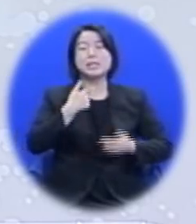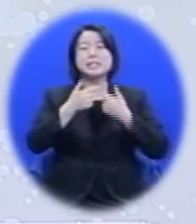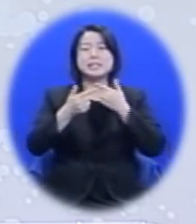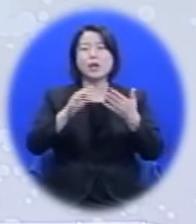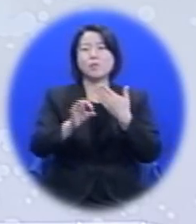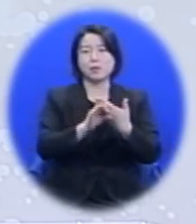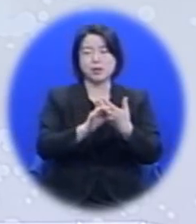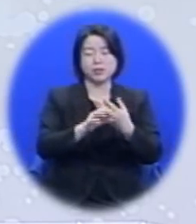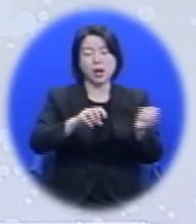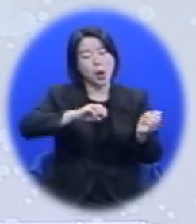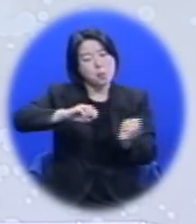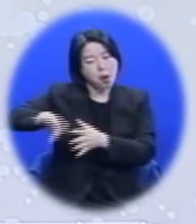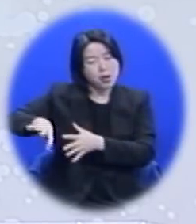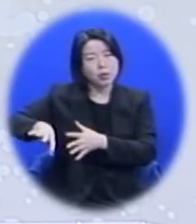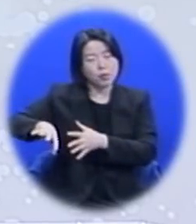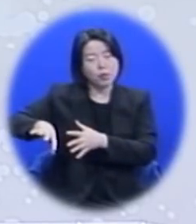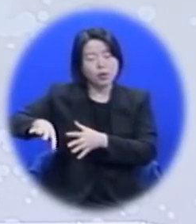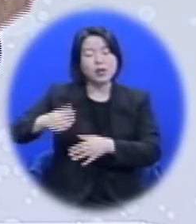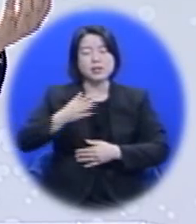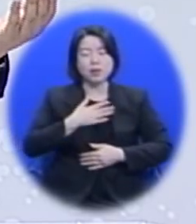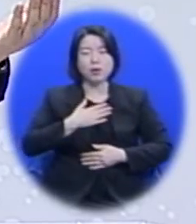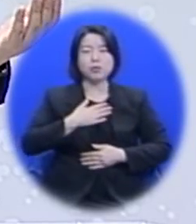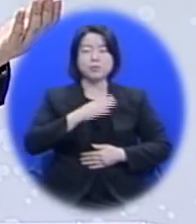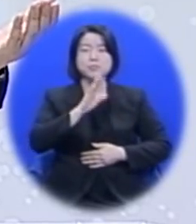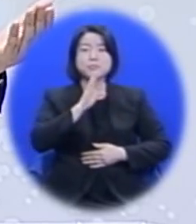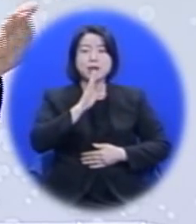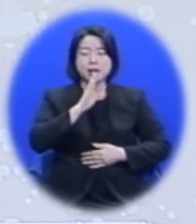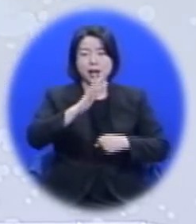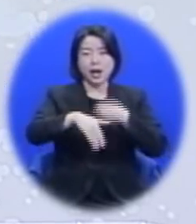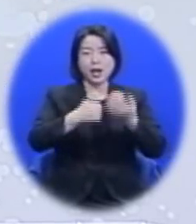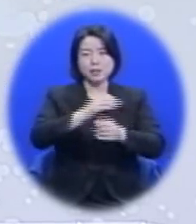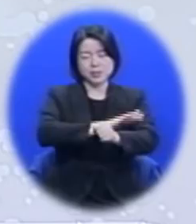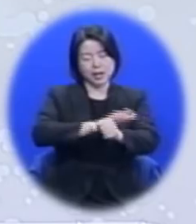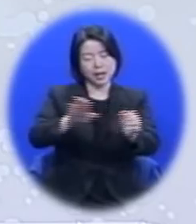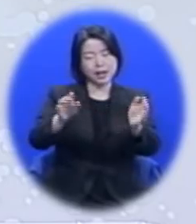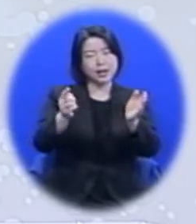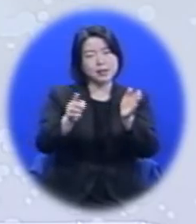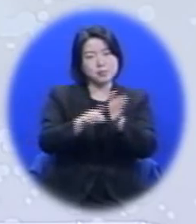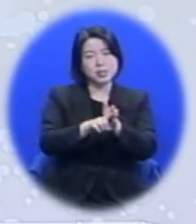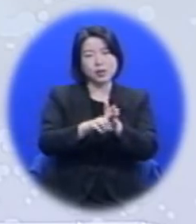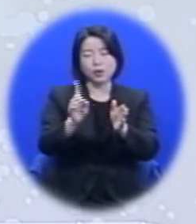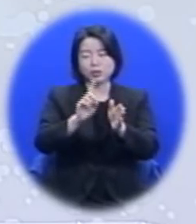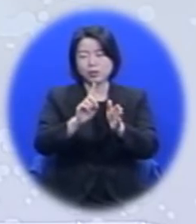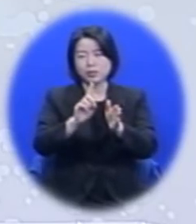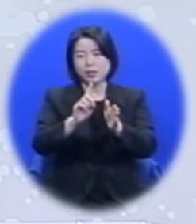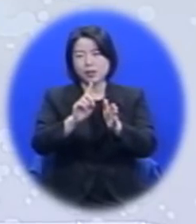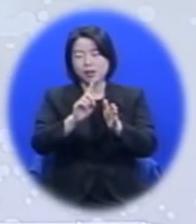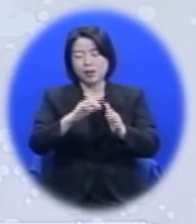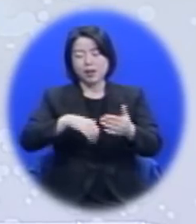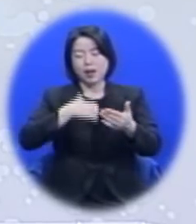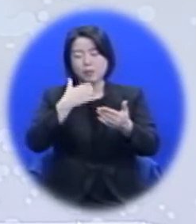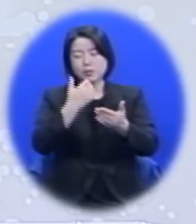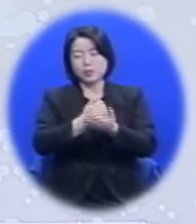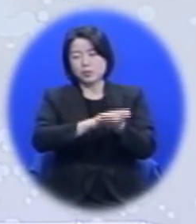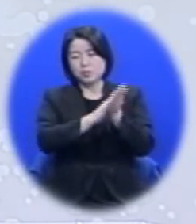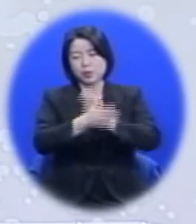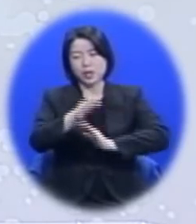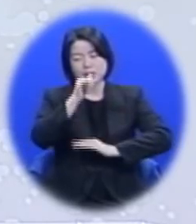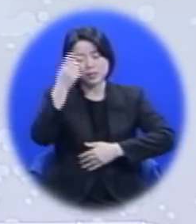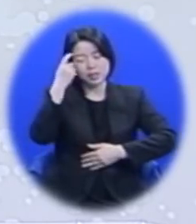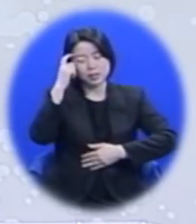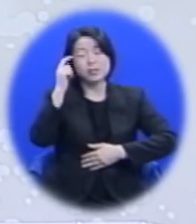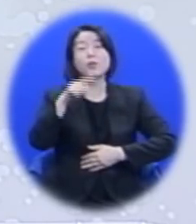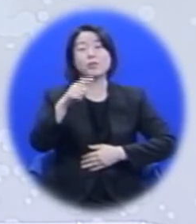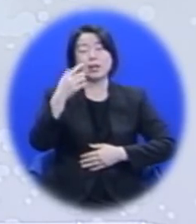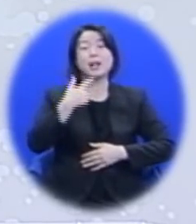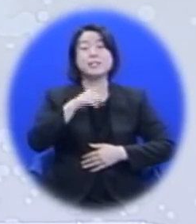떨쳐버릴까 떨쳐버리고 정말 하나님을 잘 믿는 어떤 극적인 변화가 내게도 일어날 텐데 이런 생각 해보셨을